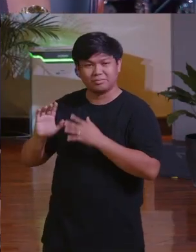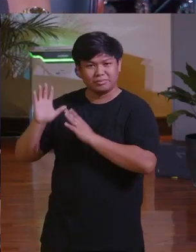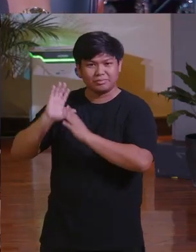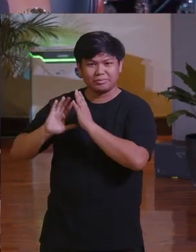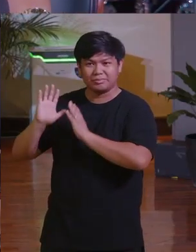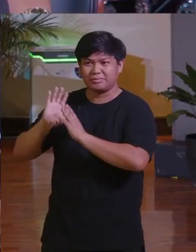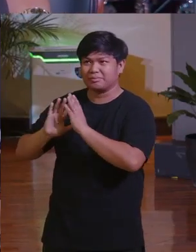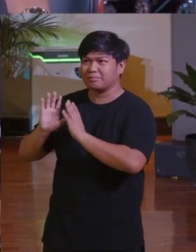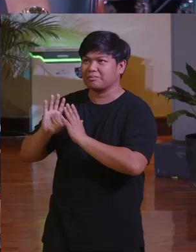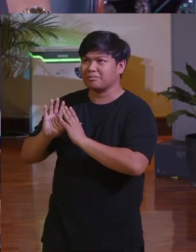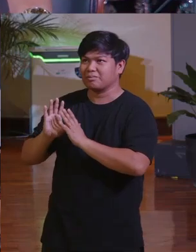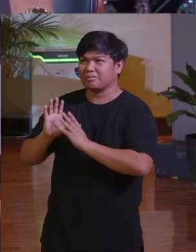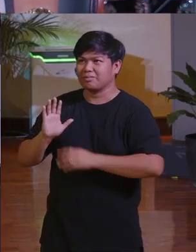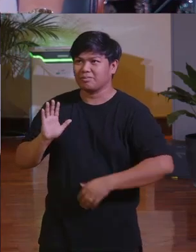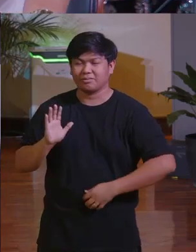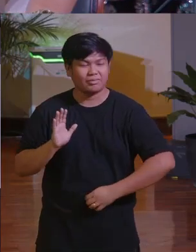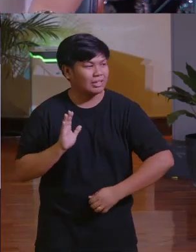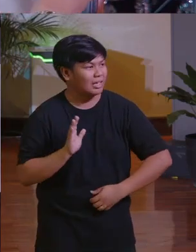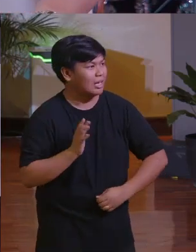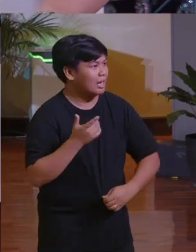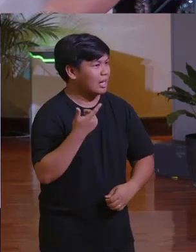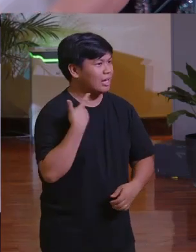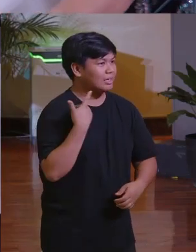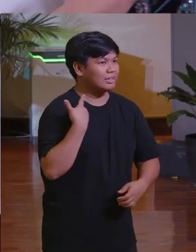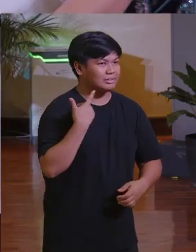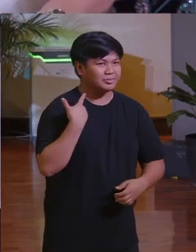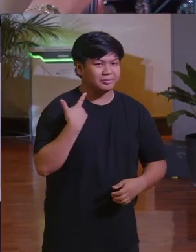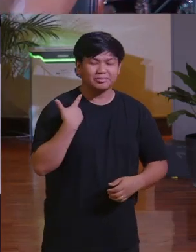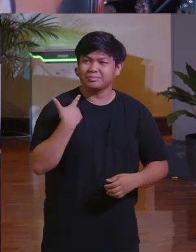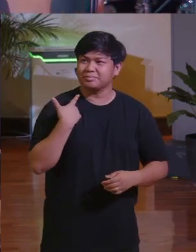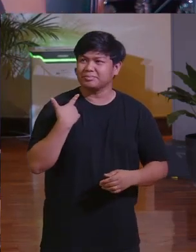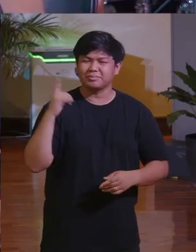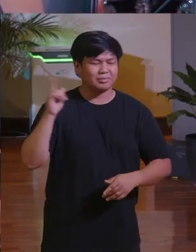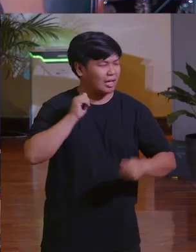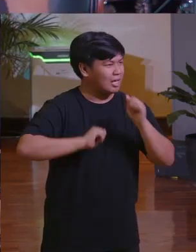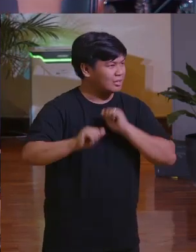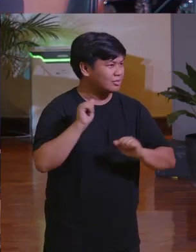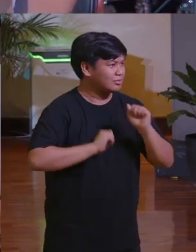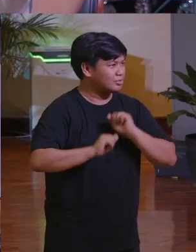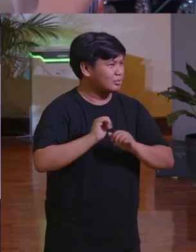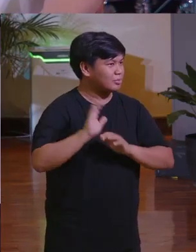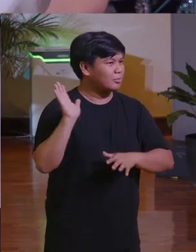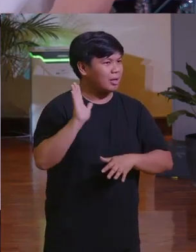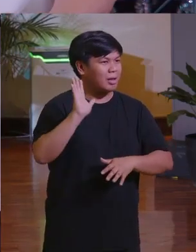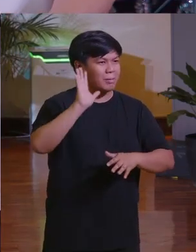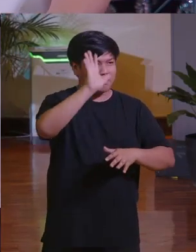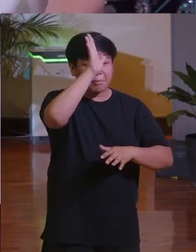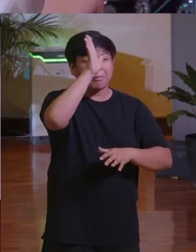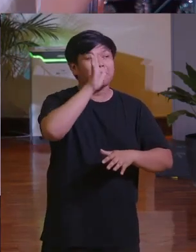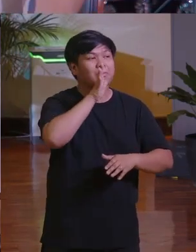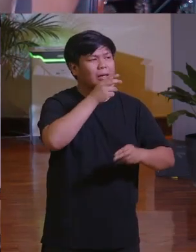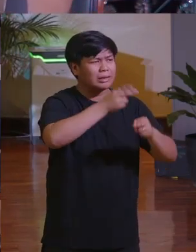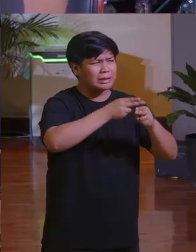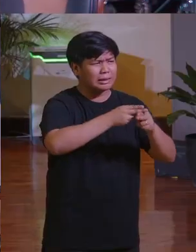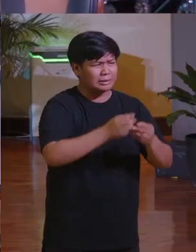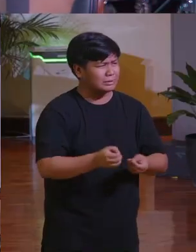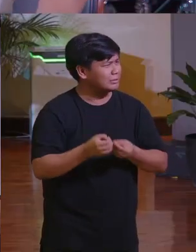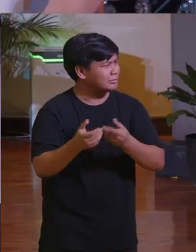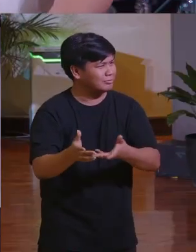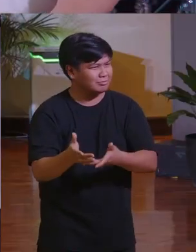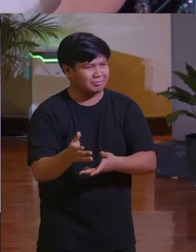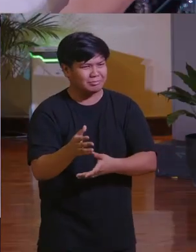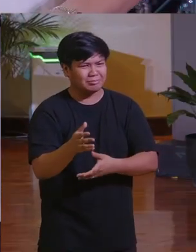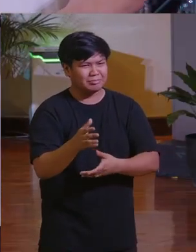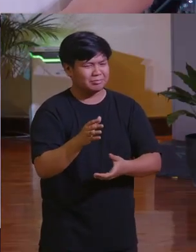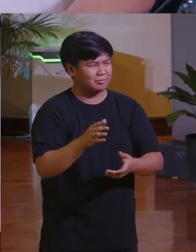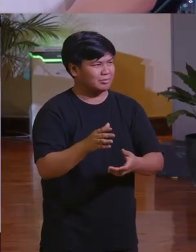sikat na author, Jonathan Livingston Seagull. No? Mga magulang ko minsan, pagpapangalan sa mga anak, no?